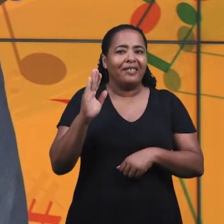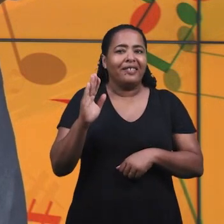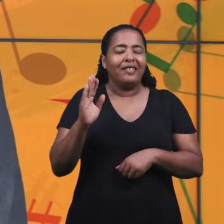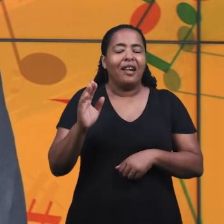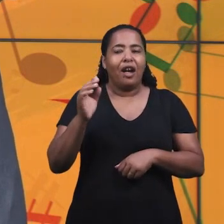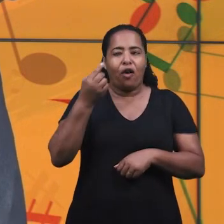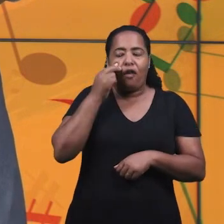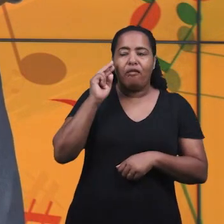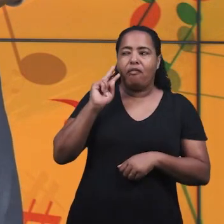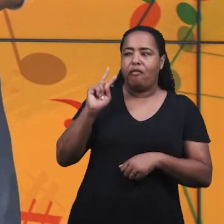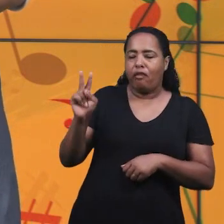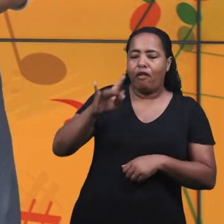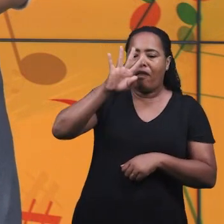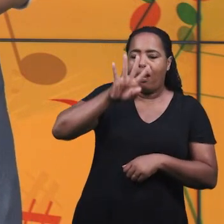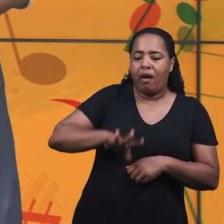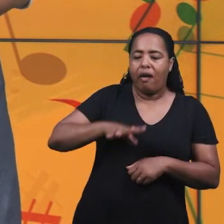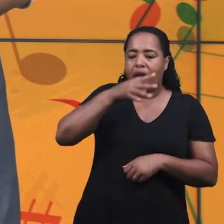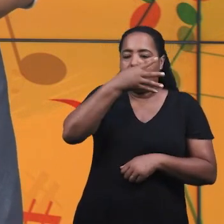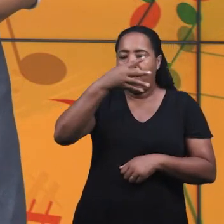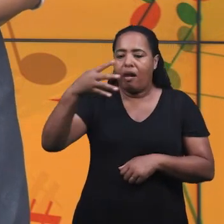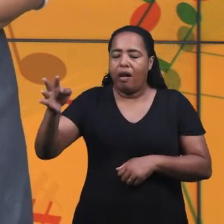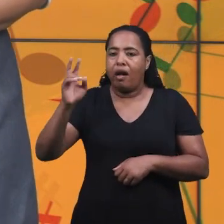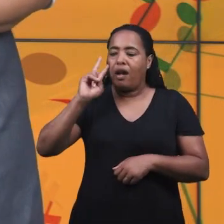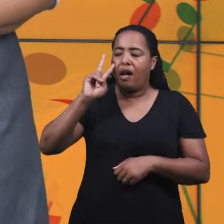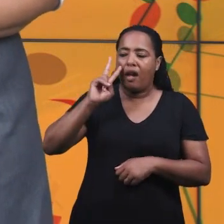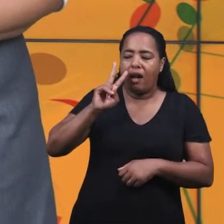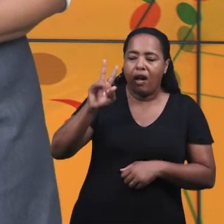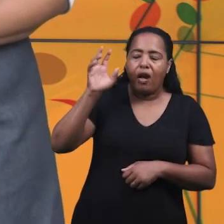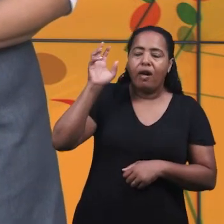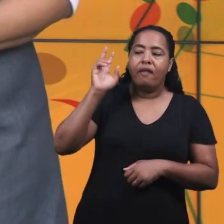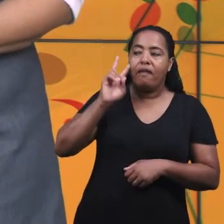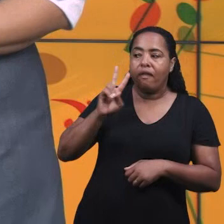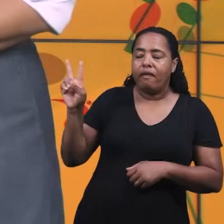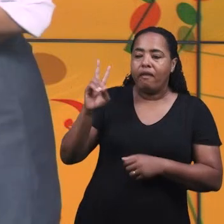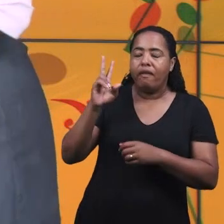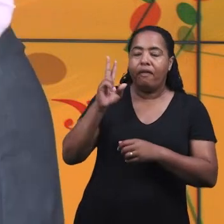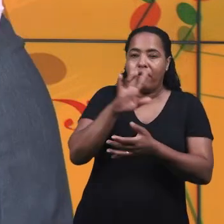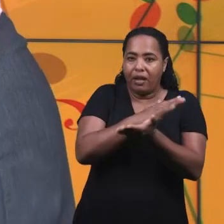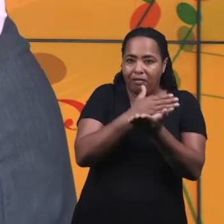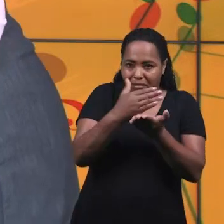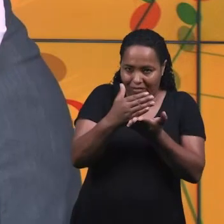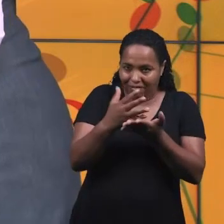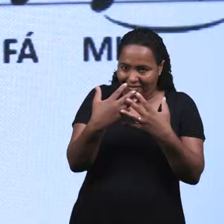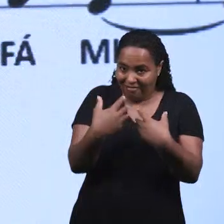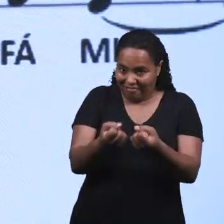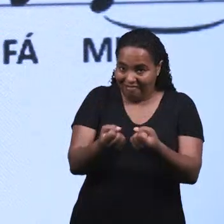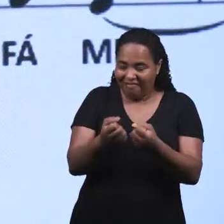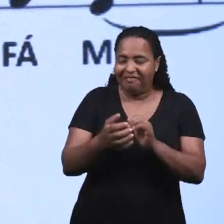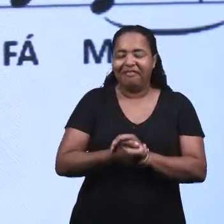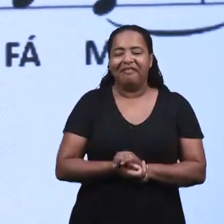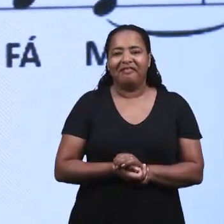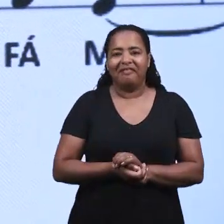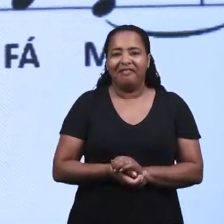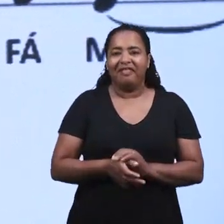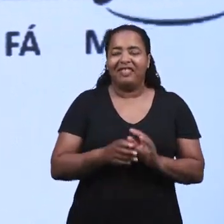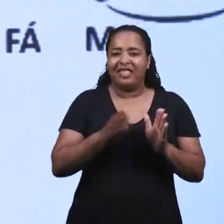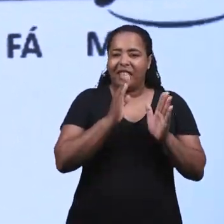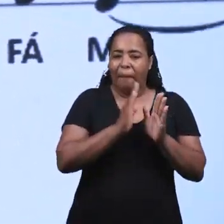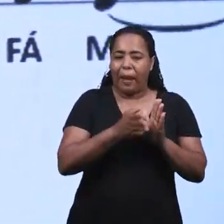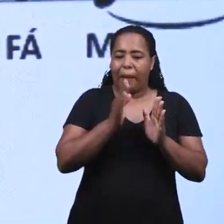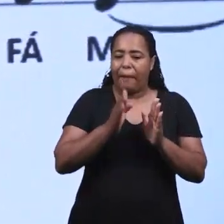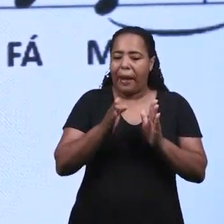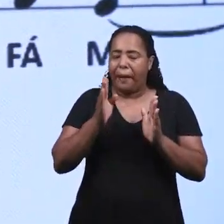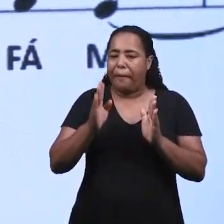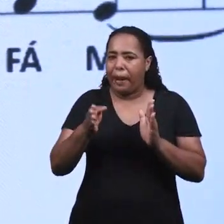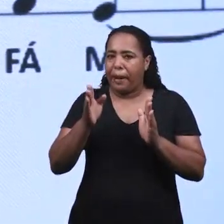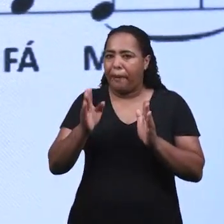avant, nous allons voir la partition et entendre l'introduction. Allons-y. Nous sommes